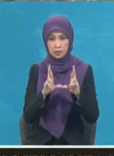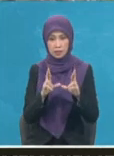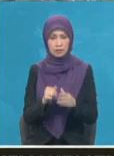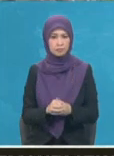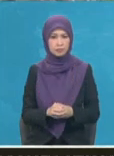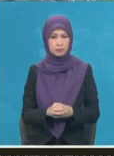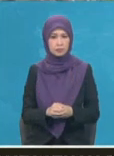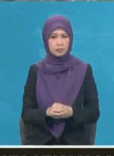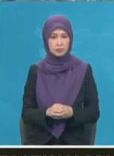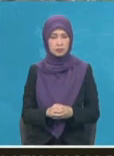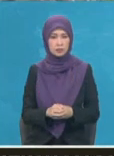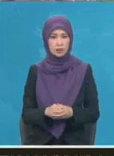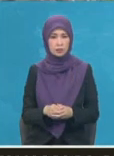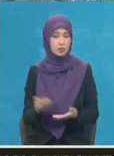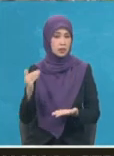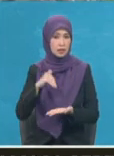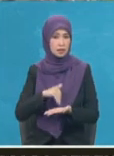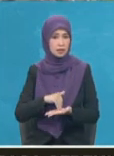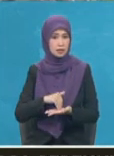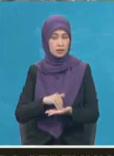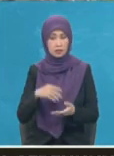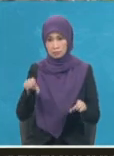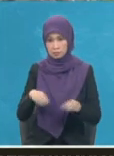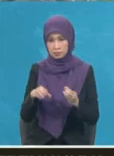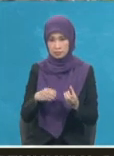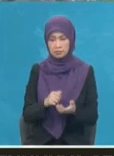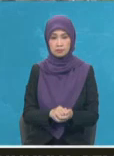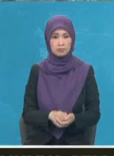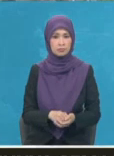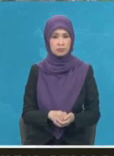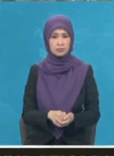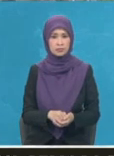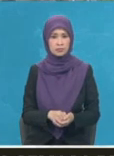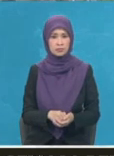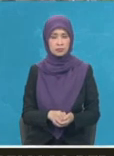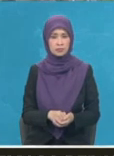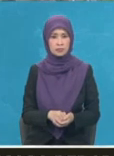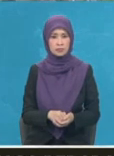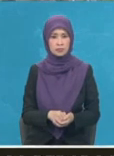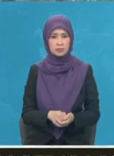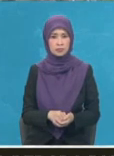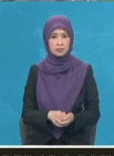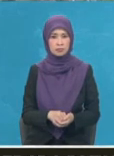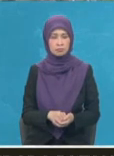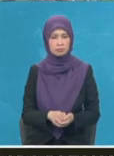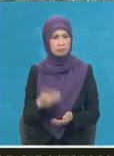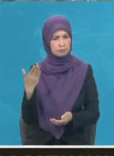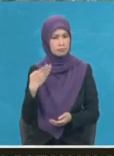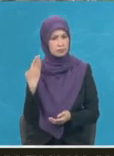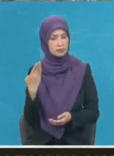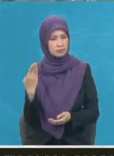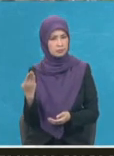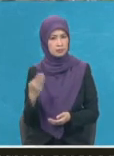jurang kali diadakan untuk pelajar-pelajar jadi itu adalah suatu harapan eh yang mungkin dalam